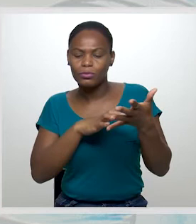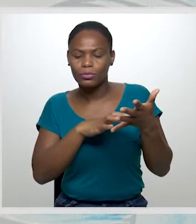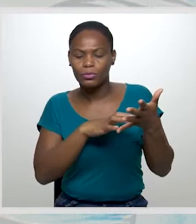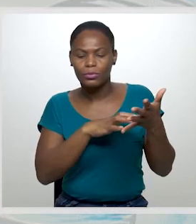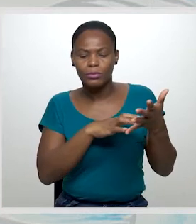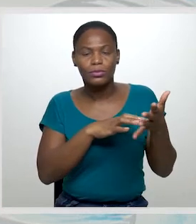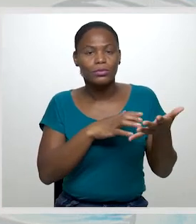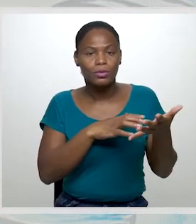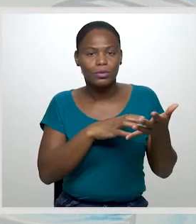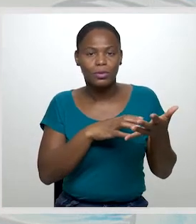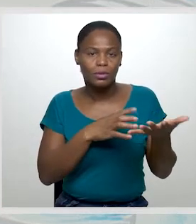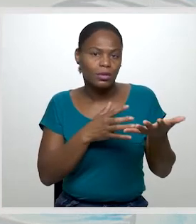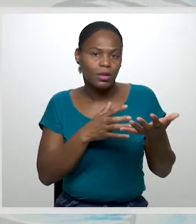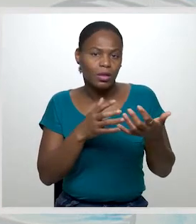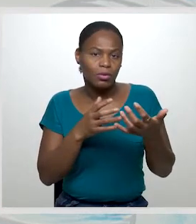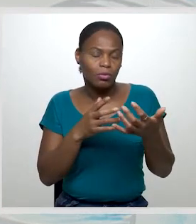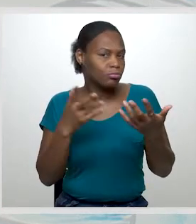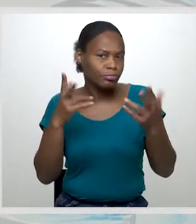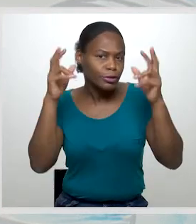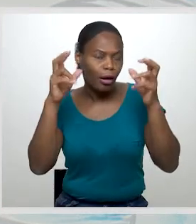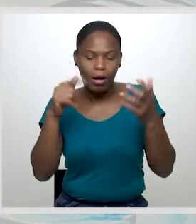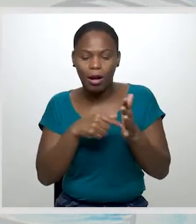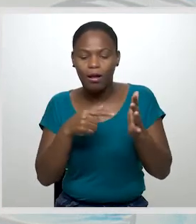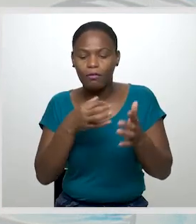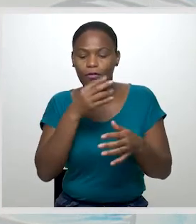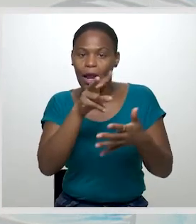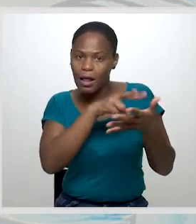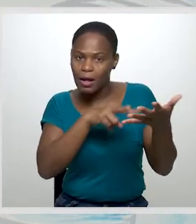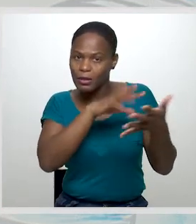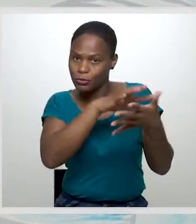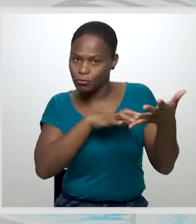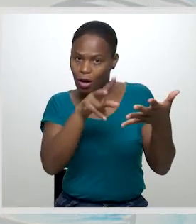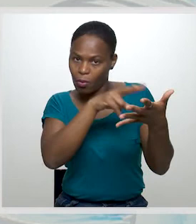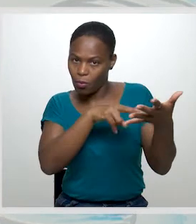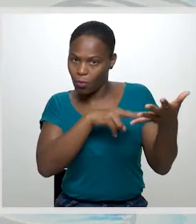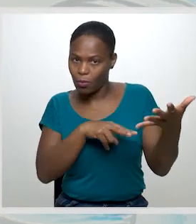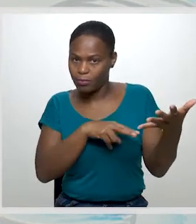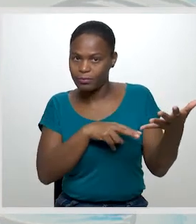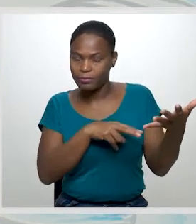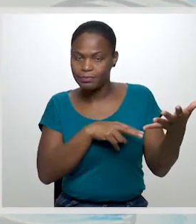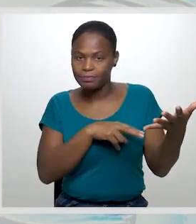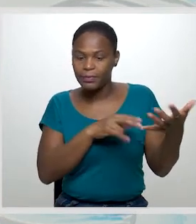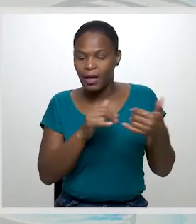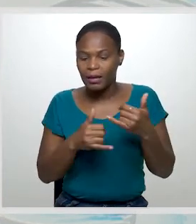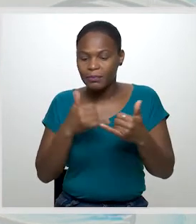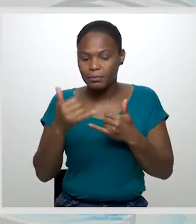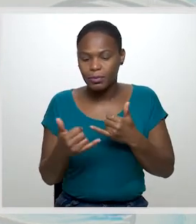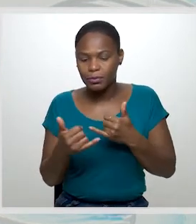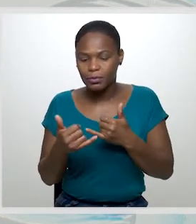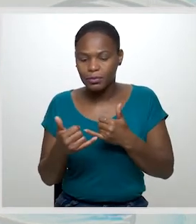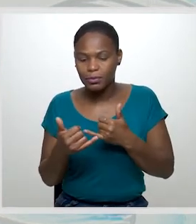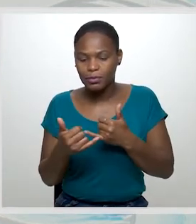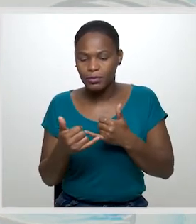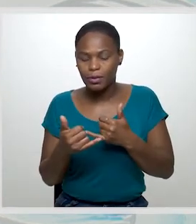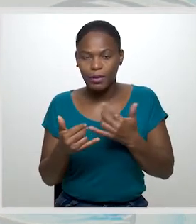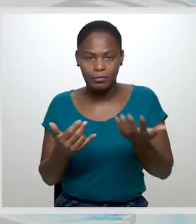test? Et pour cela, qu'est-ce que tu dois faire? Tu dois lire le test et